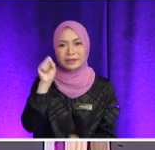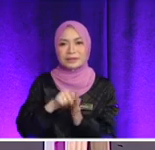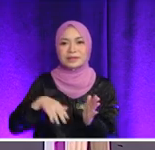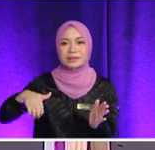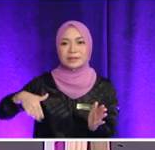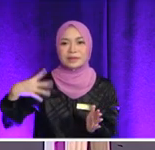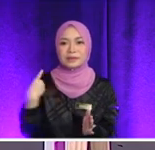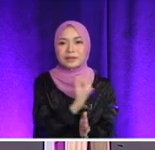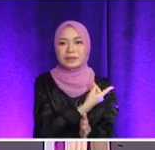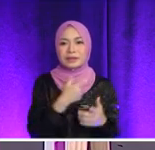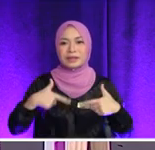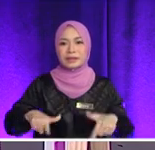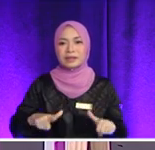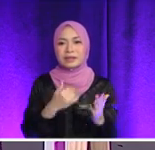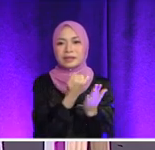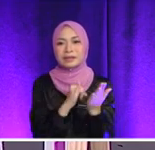karya kita sendiri